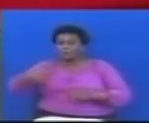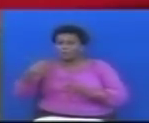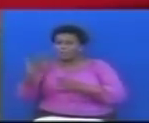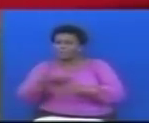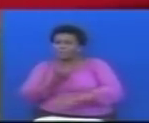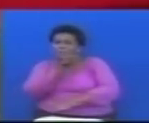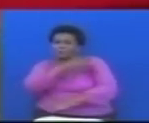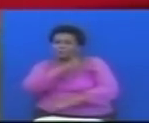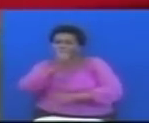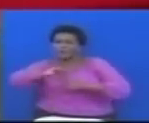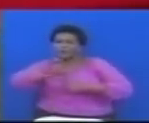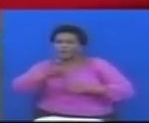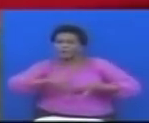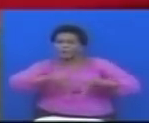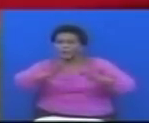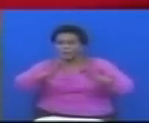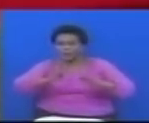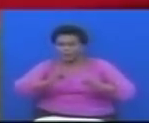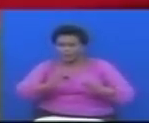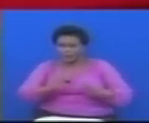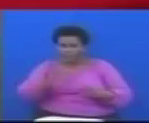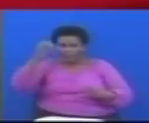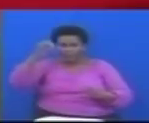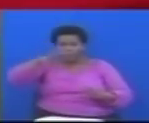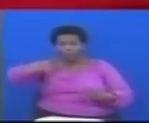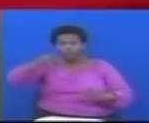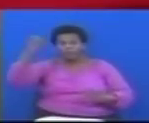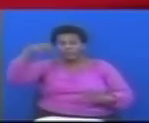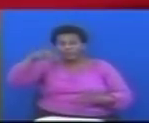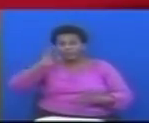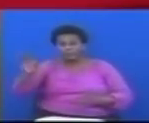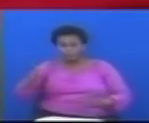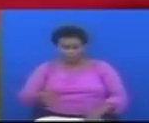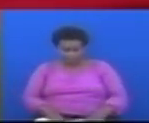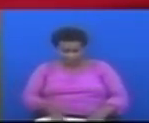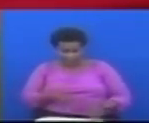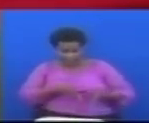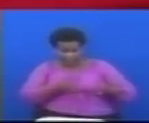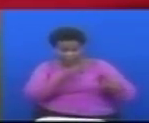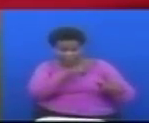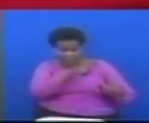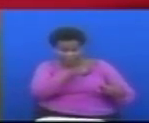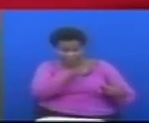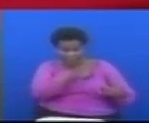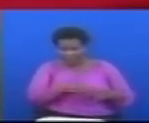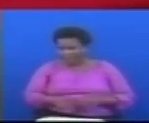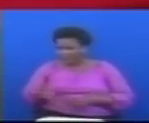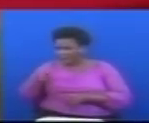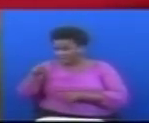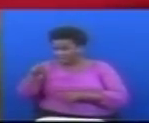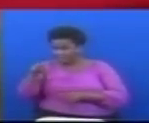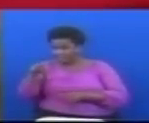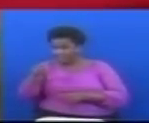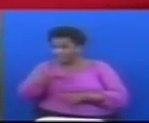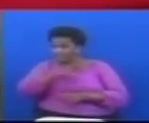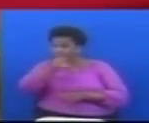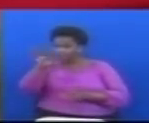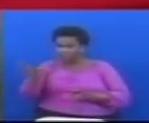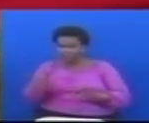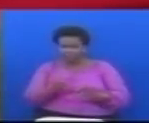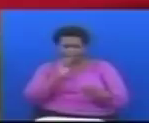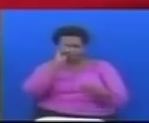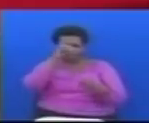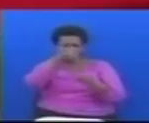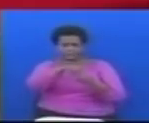mkoa wa Tabora. Mheshimiwa Naibu Spika, barabara ya Puge Ziba na barabara ya Ziba Choma zitakuwa miongoni mwa